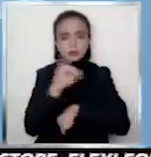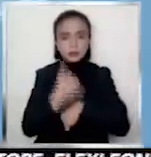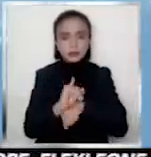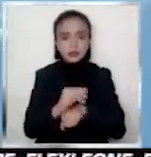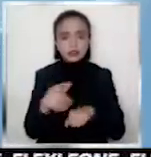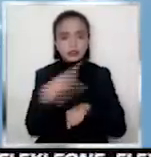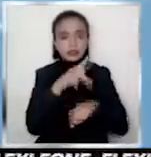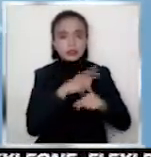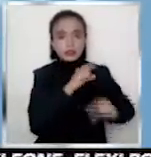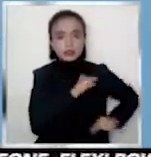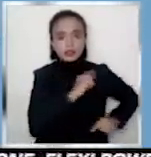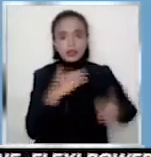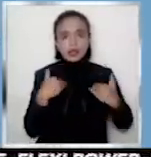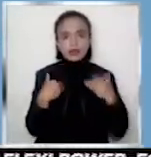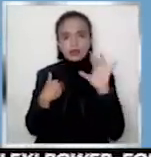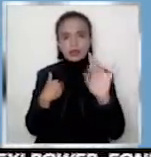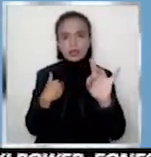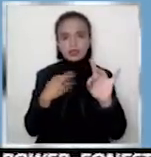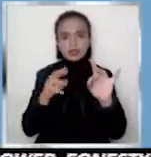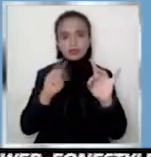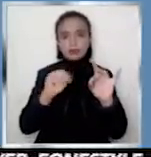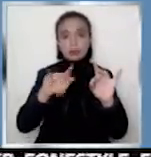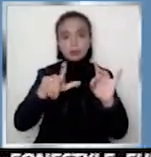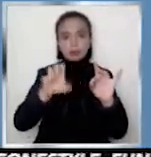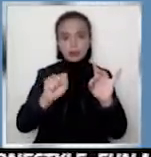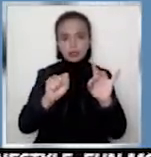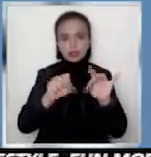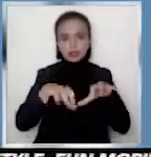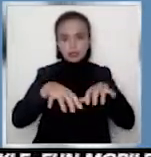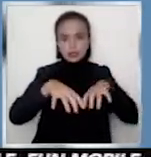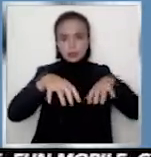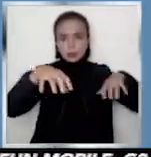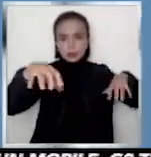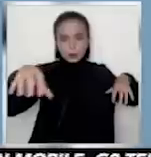8 nautical miles lang daw ang layo sa pampang ng